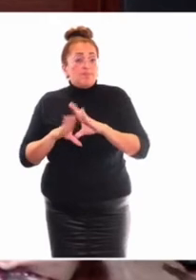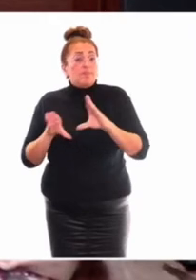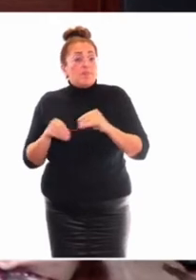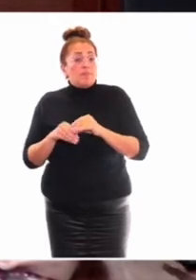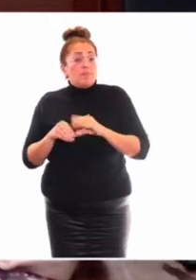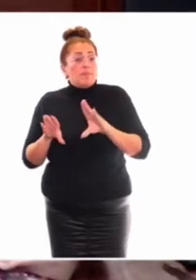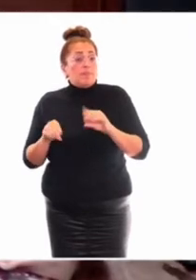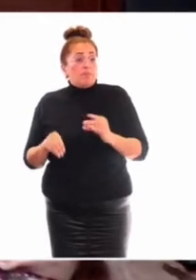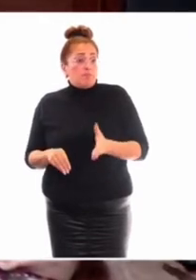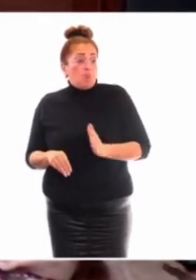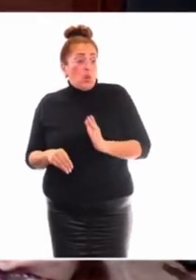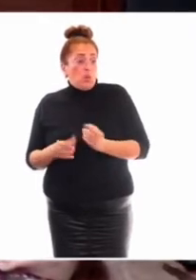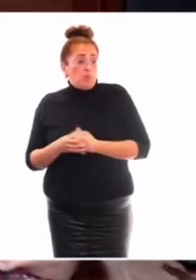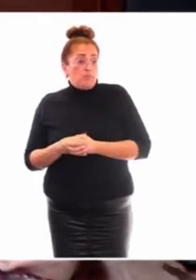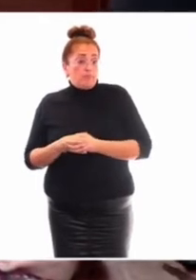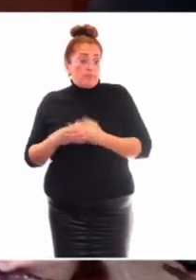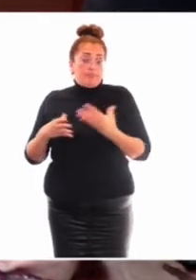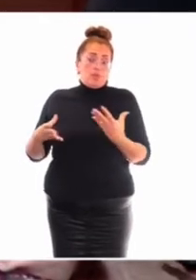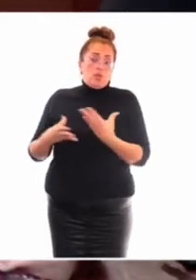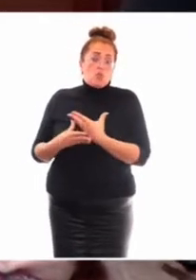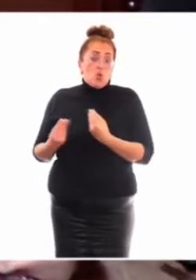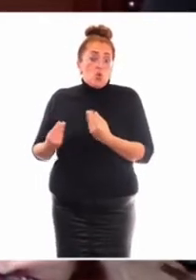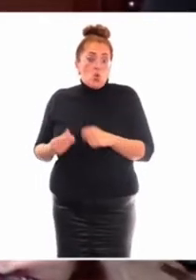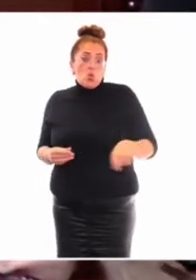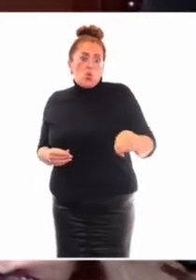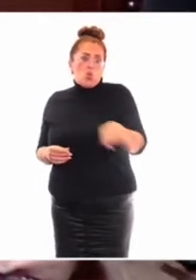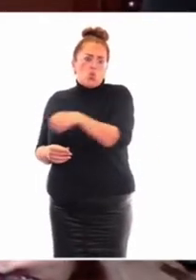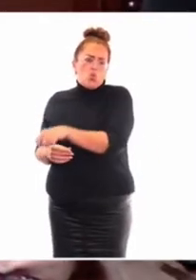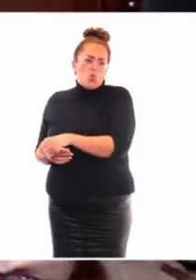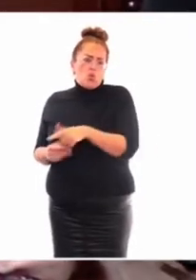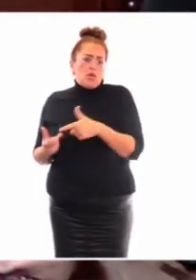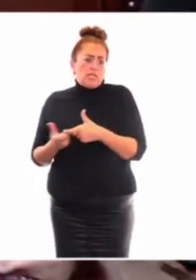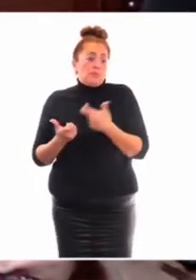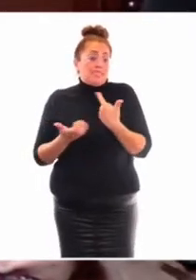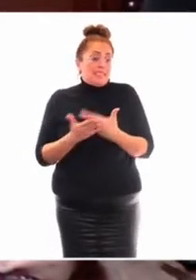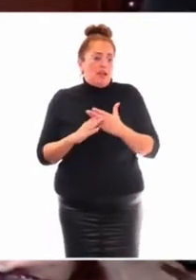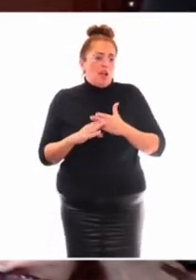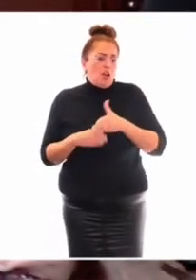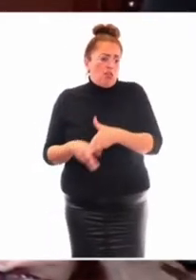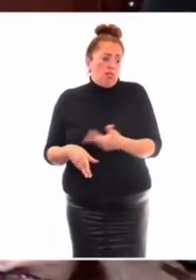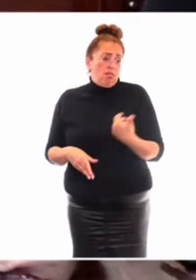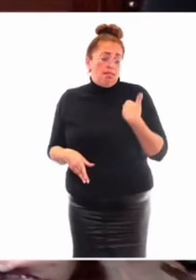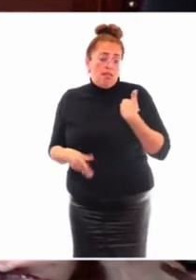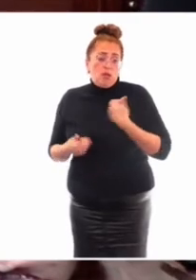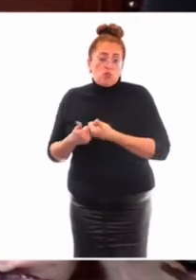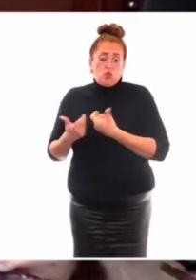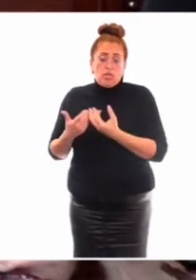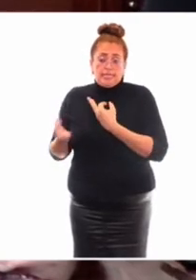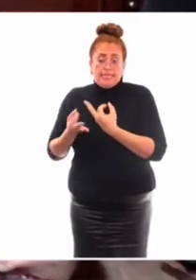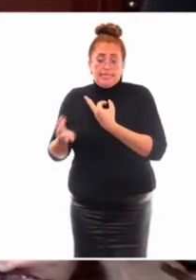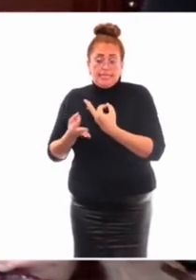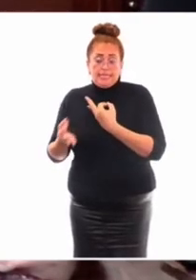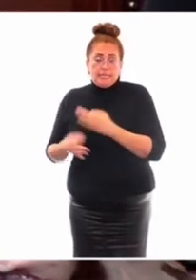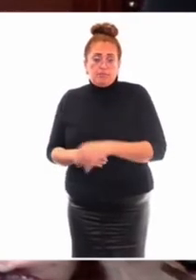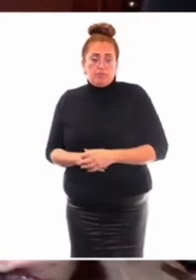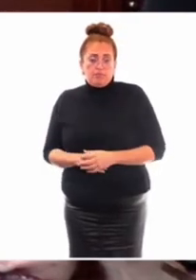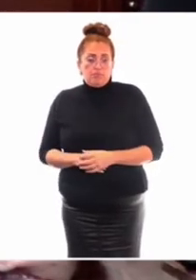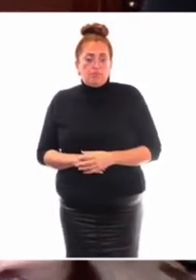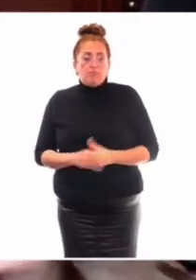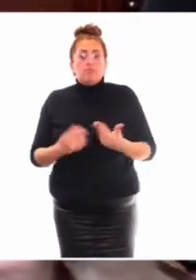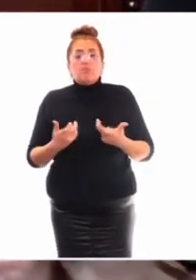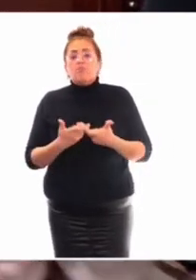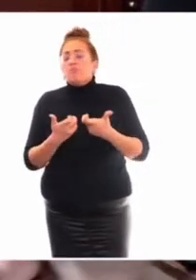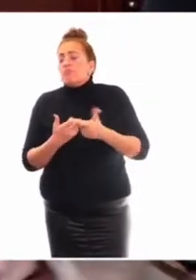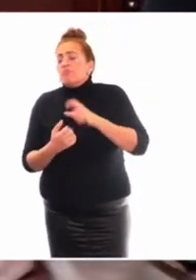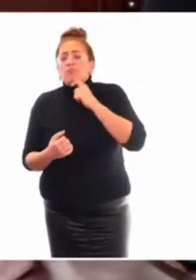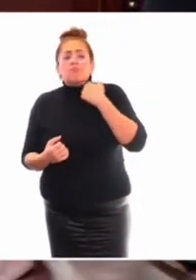ça le sujet au fond majeur qui occupe cette rentrée dans notre ville et c'est ce que nous avons voulu dire. Quand vous avez, monsieur le maire, expliqué